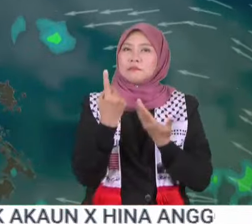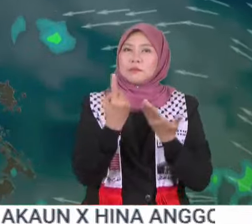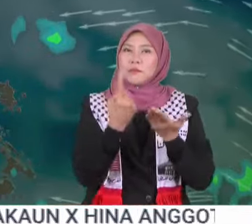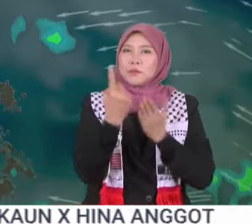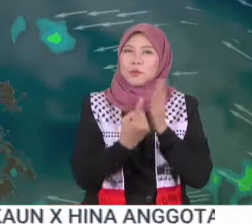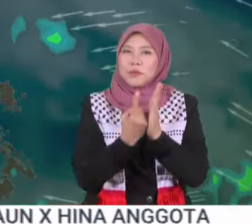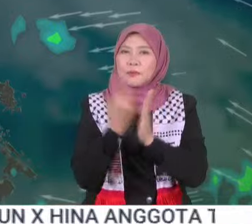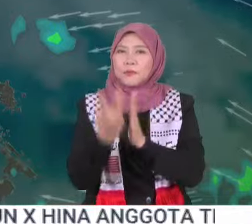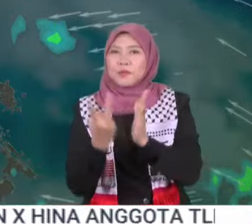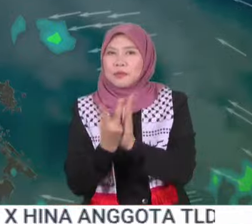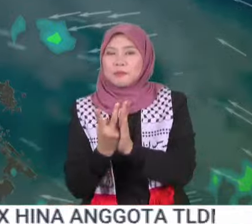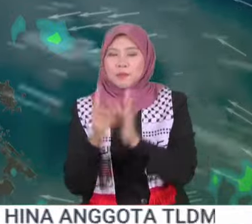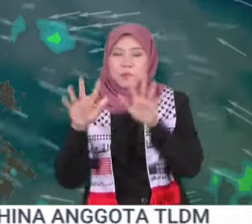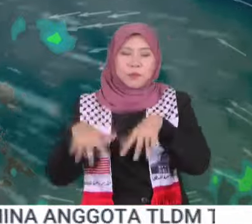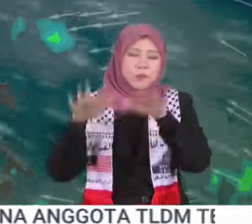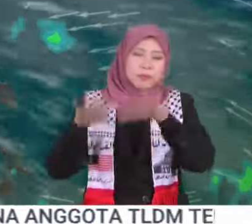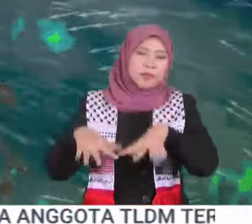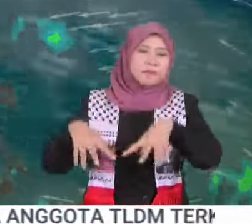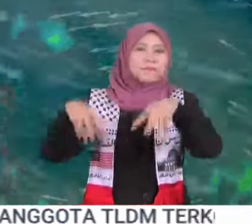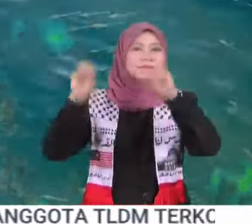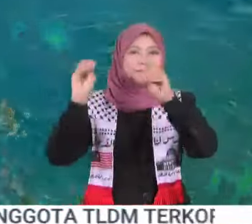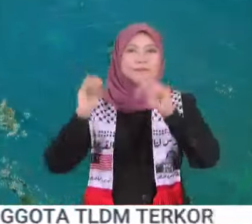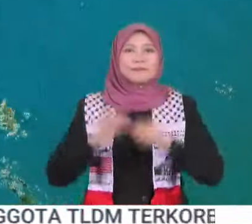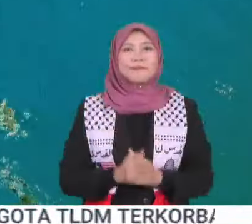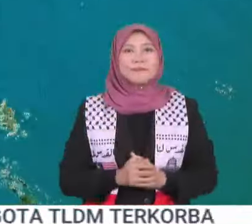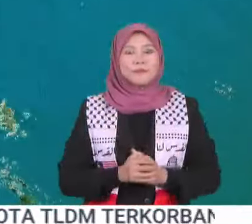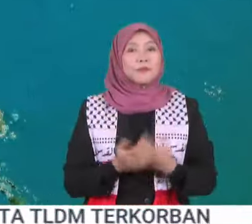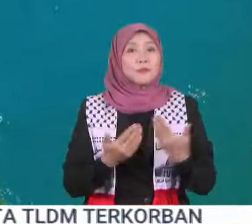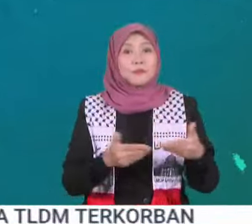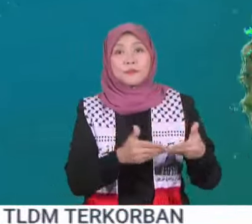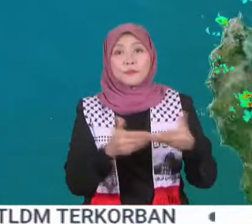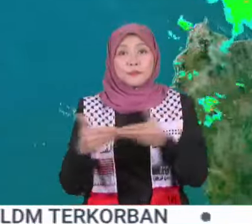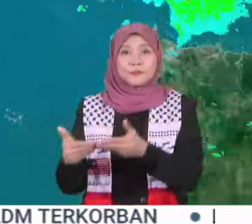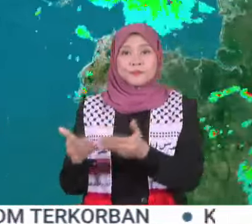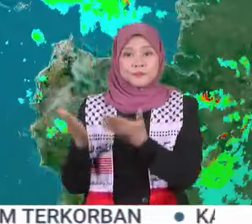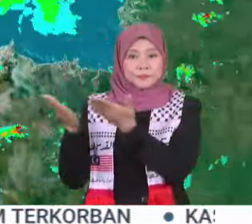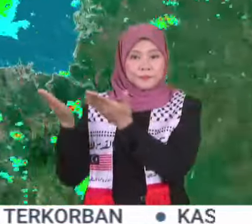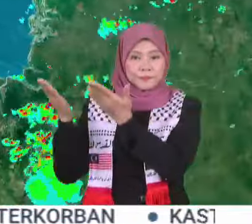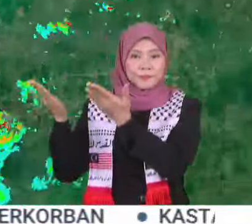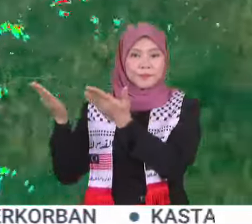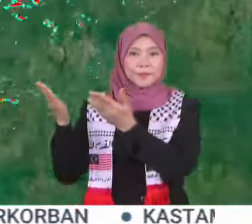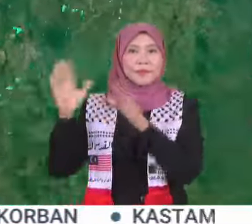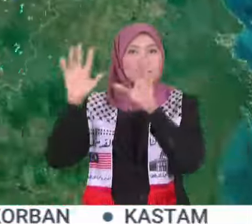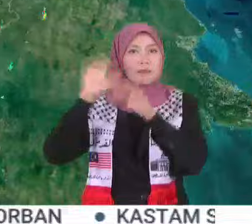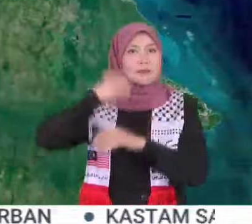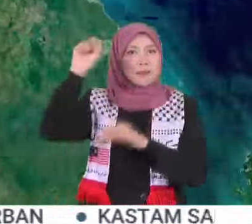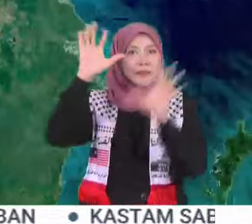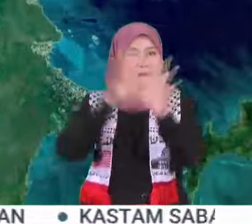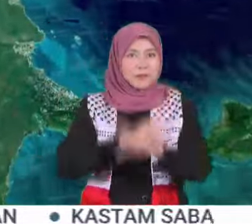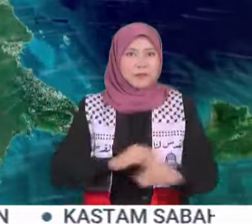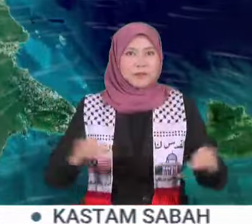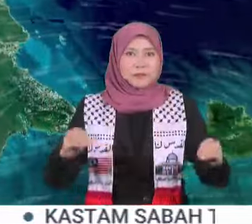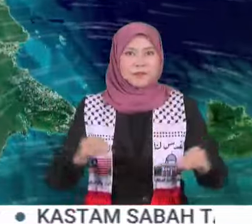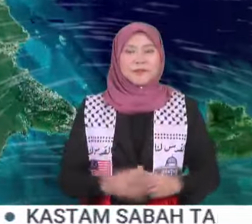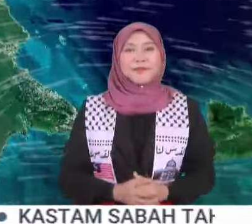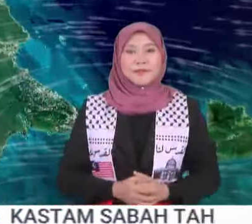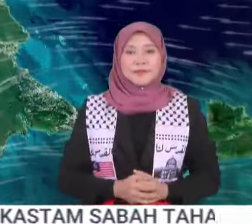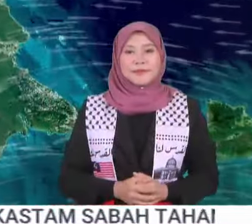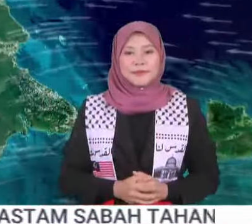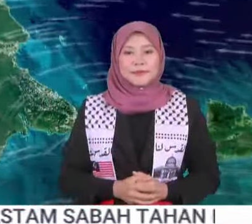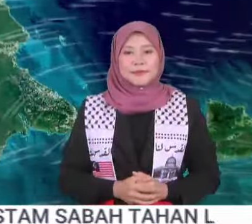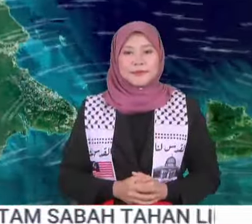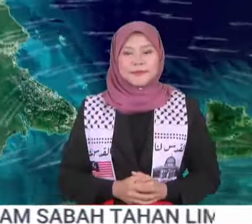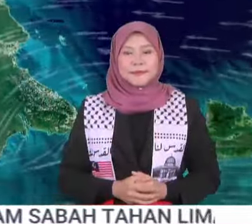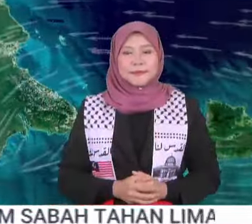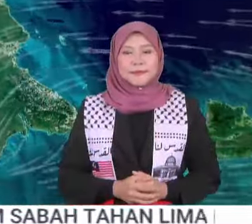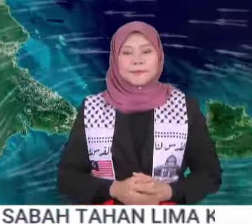2 jam sahaja lagi. Baik, seterusnya kita teruskan dengan melihat keadaan di Sabah dan juga Sarawak.